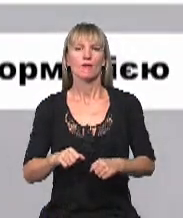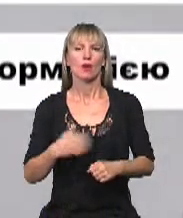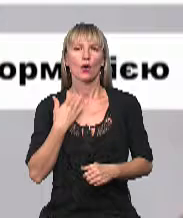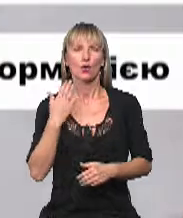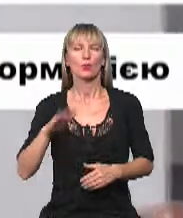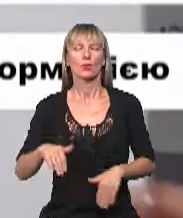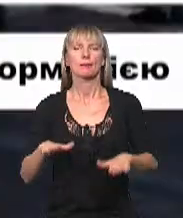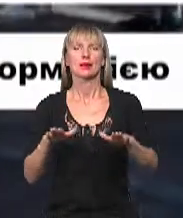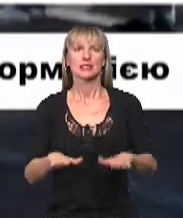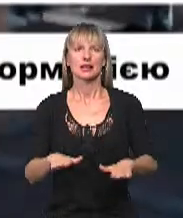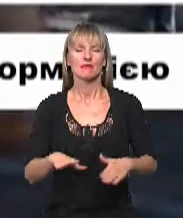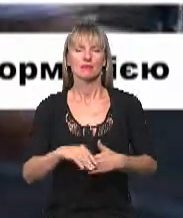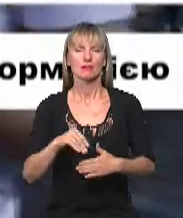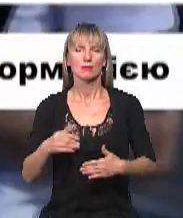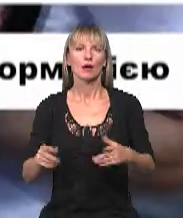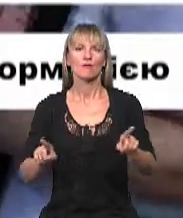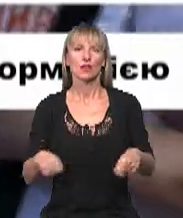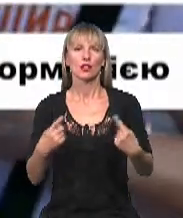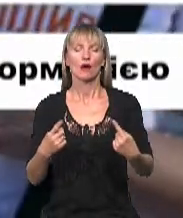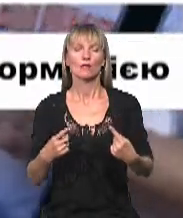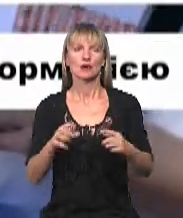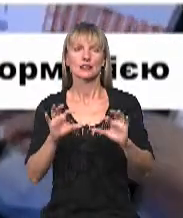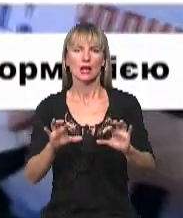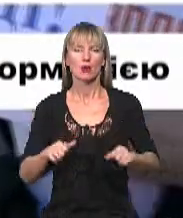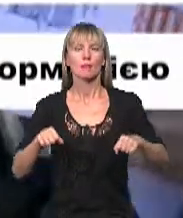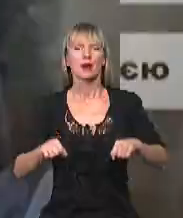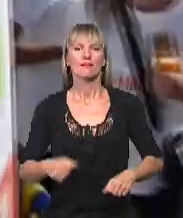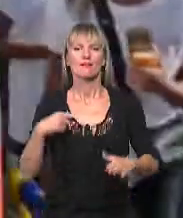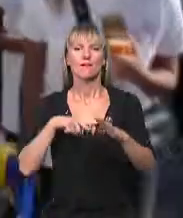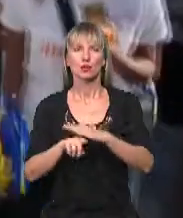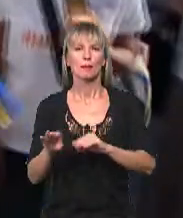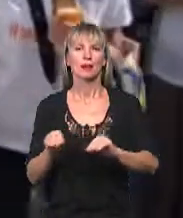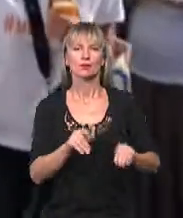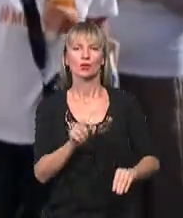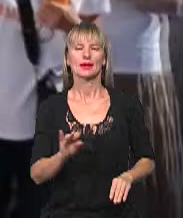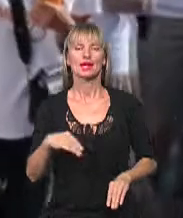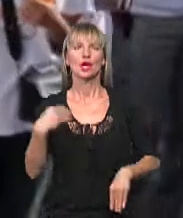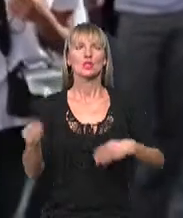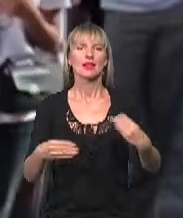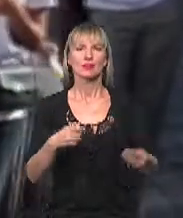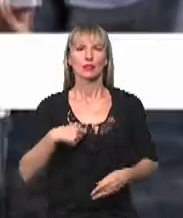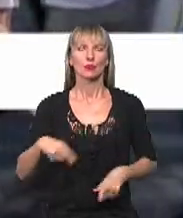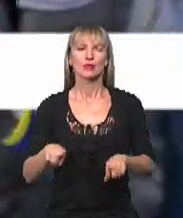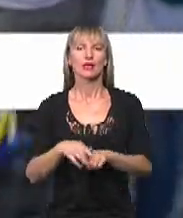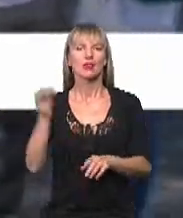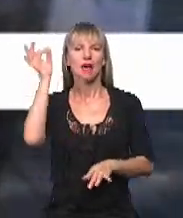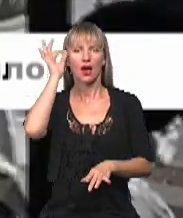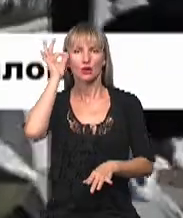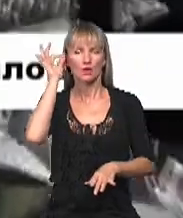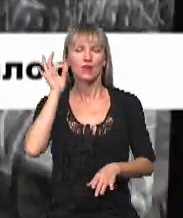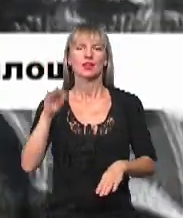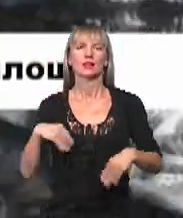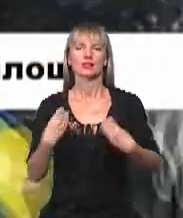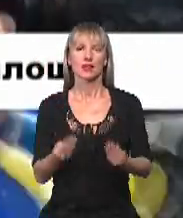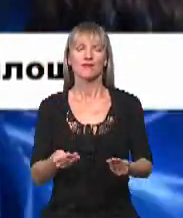вибори, відновіть конституційні права внутрішньопереміщених осіб, і роздавали депутатам такі нагадування, давали